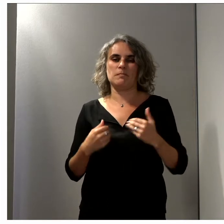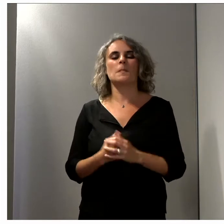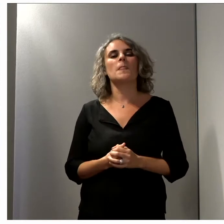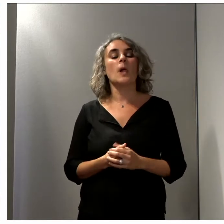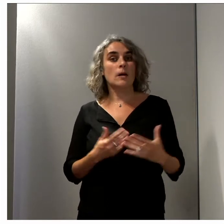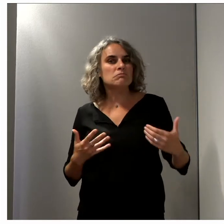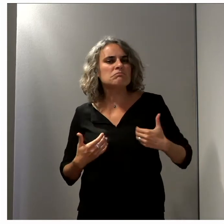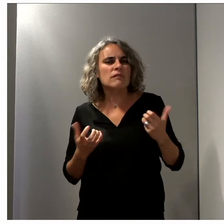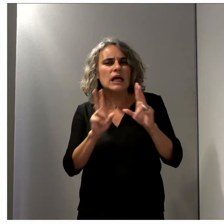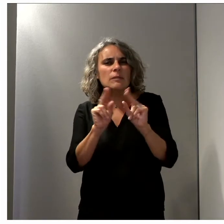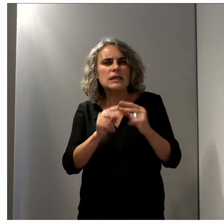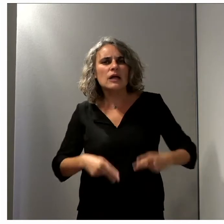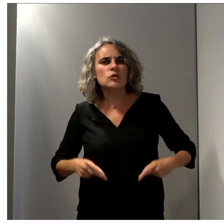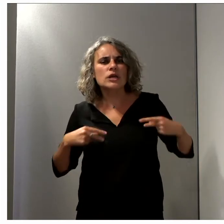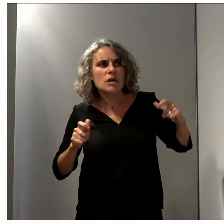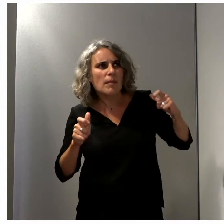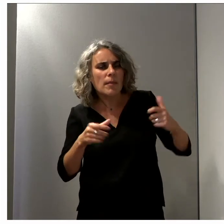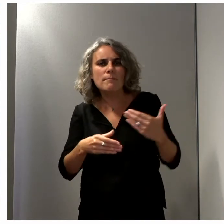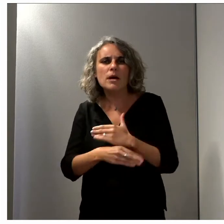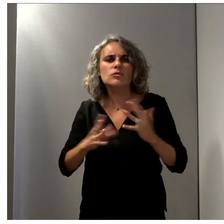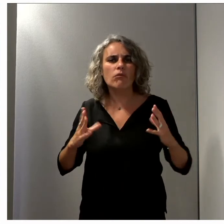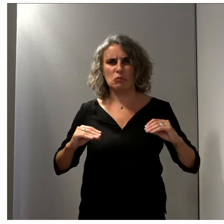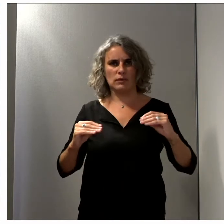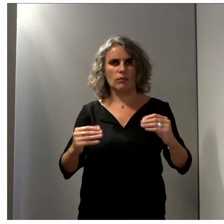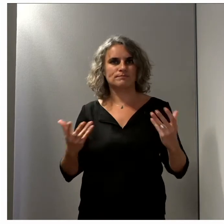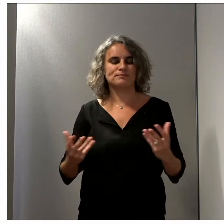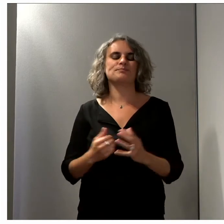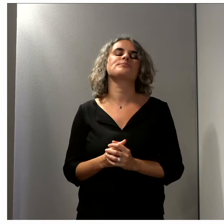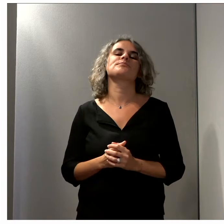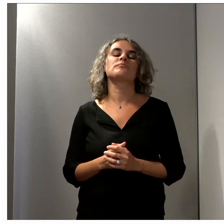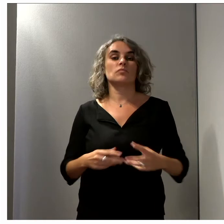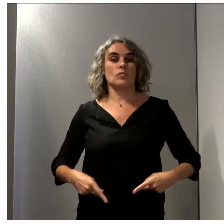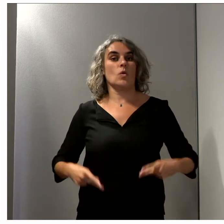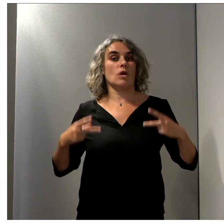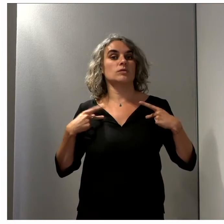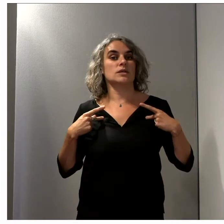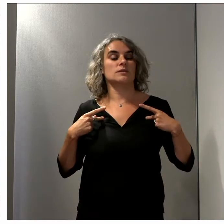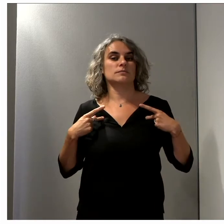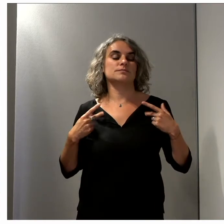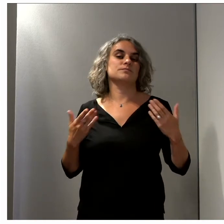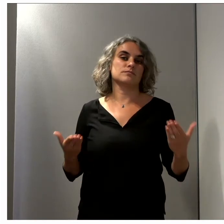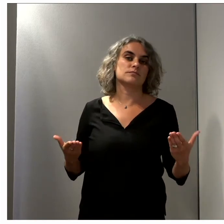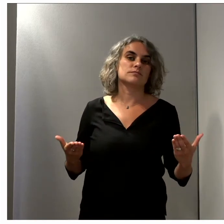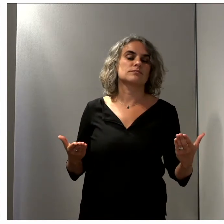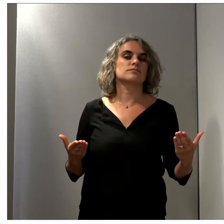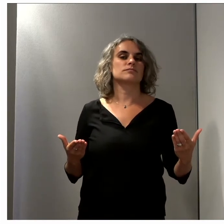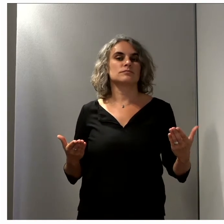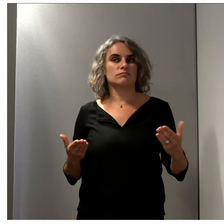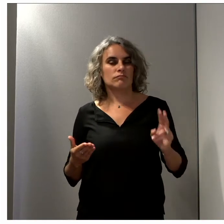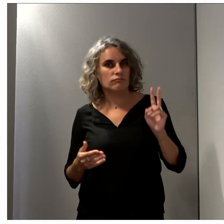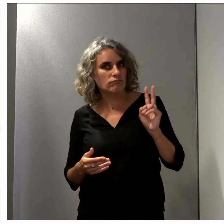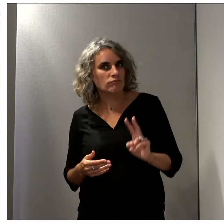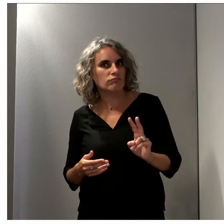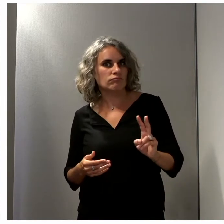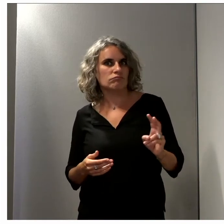expliquer un petit peu comment ces ateliers se sont déroulés concrètement en fait. Donc ces ateliers avec une participation